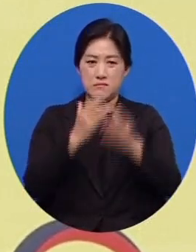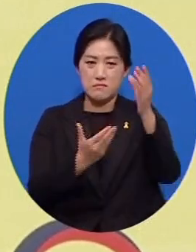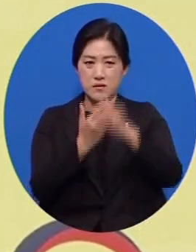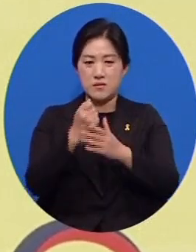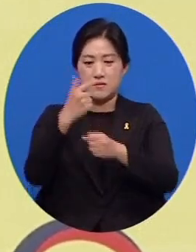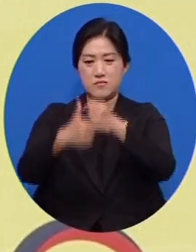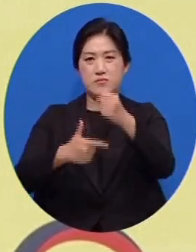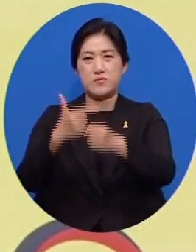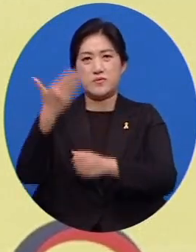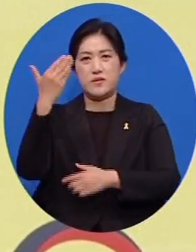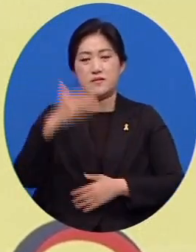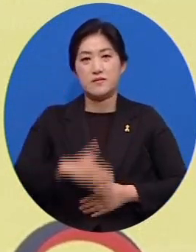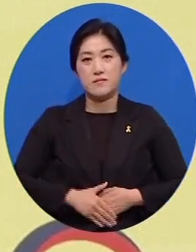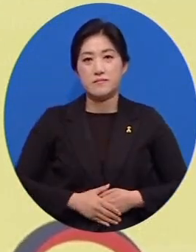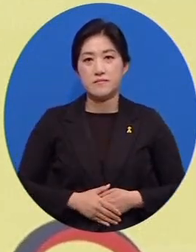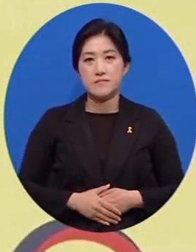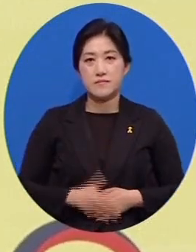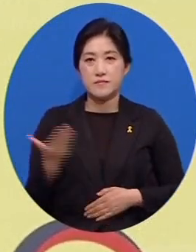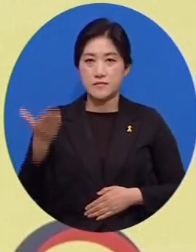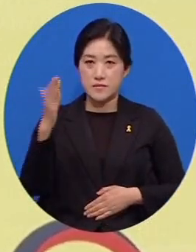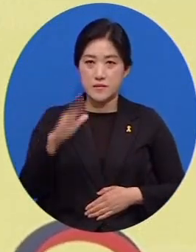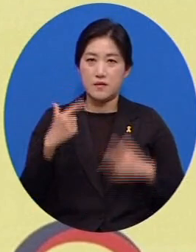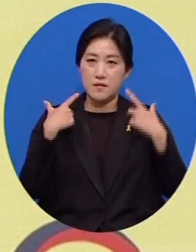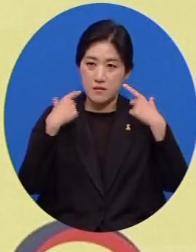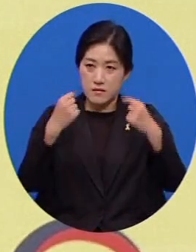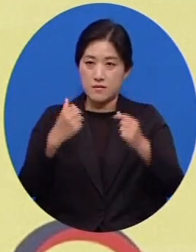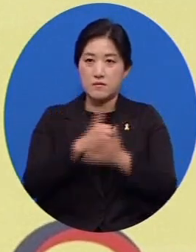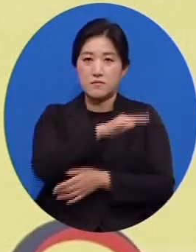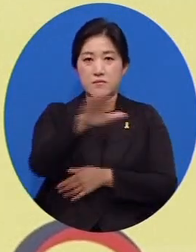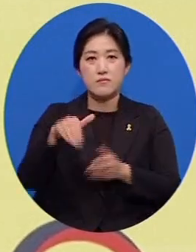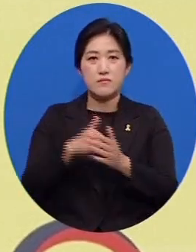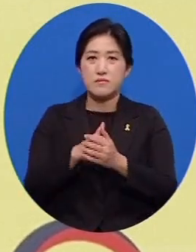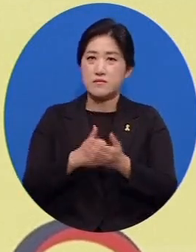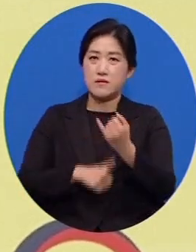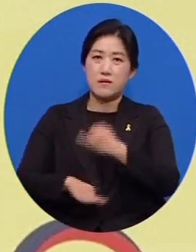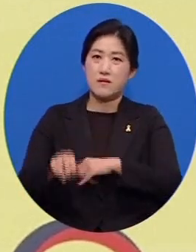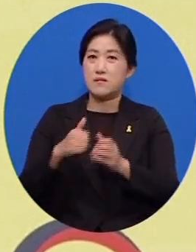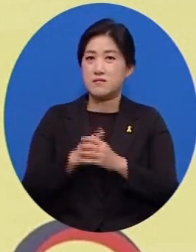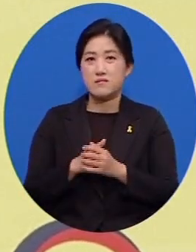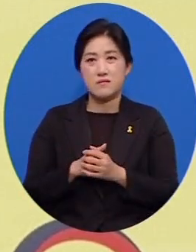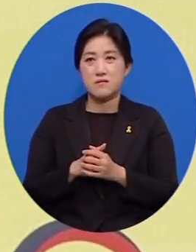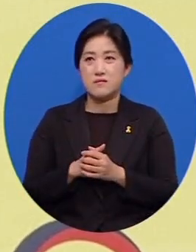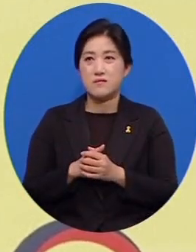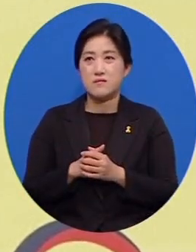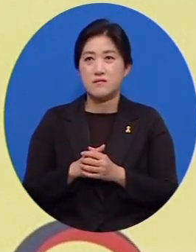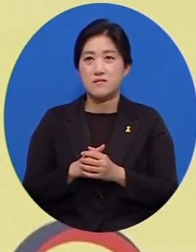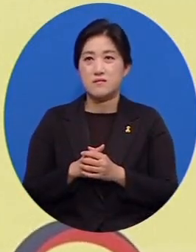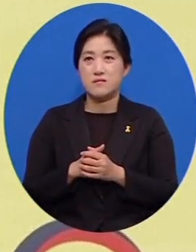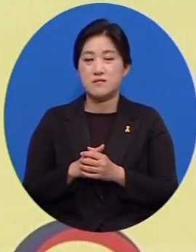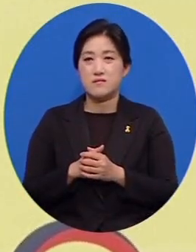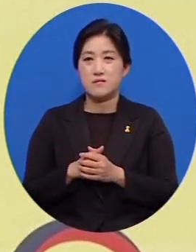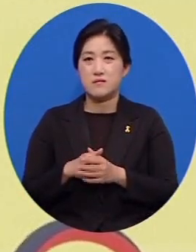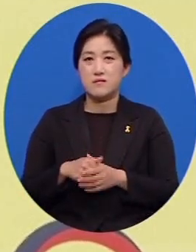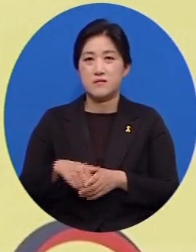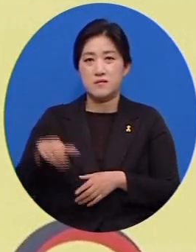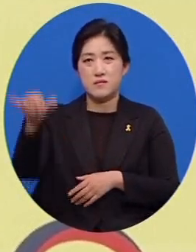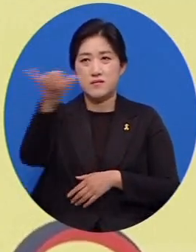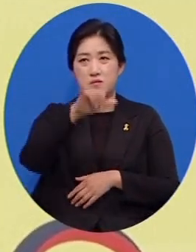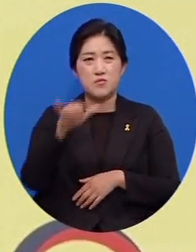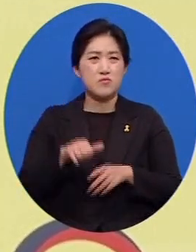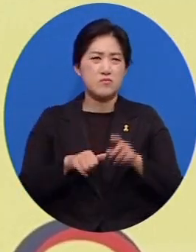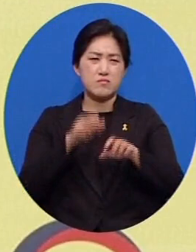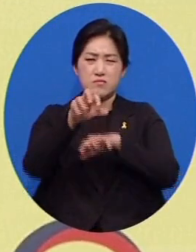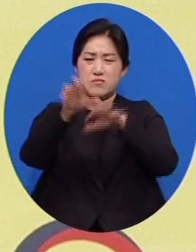6년이 되었습니다. 그런데 여전히 우리 아이들은 전국 11곳에 뿔뿔이 흩어져